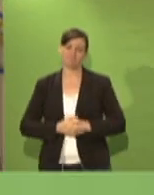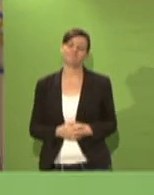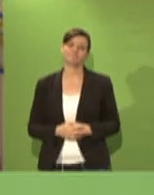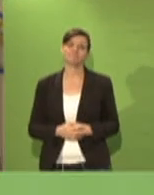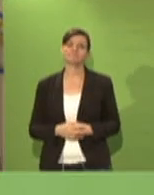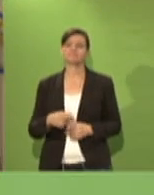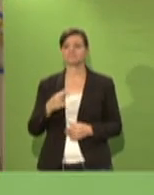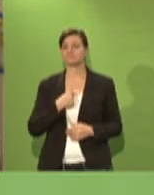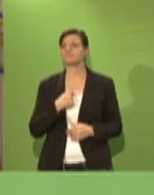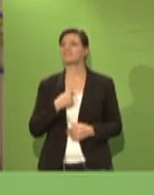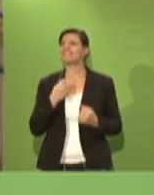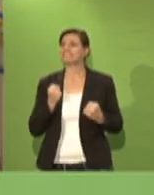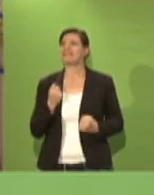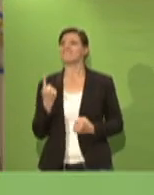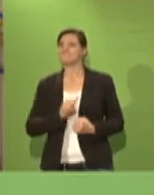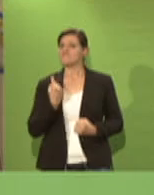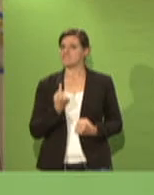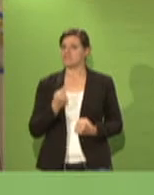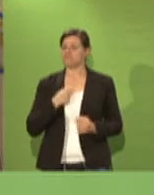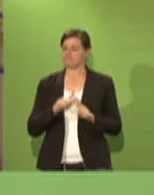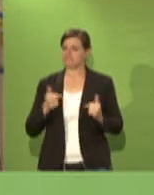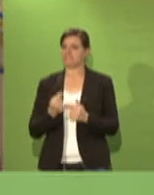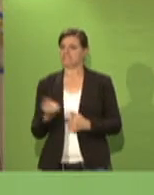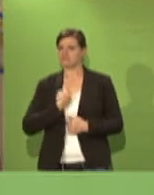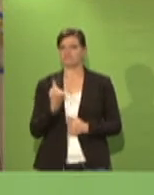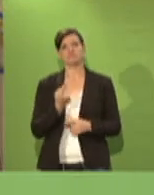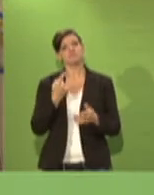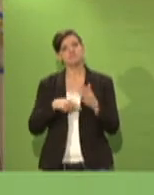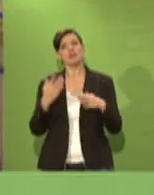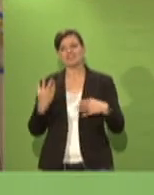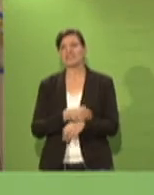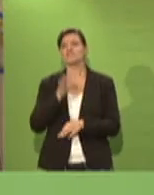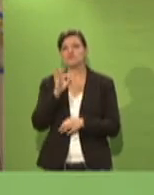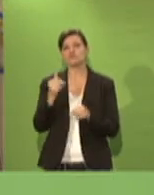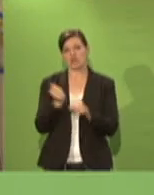bzw. unser Team mit diesen neuen Aspekten wertvolle Arbeit leisten können für euch.